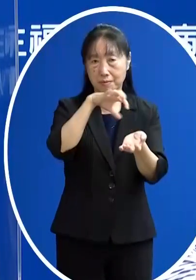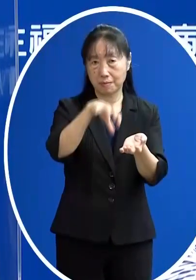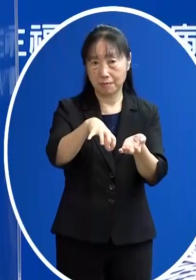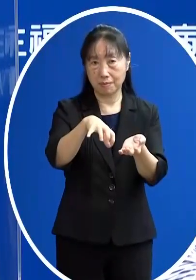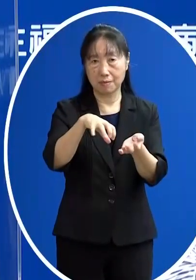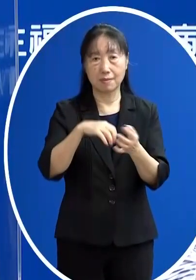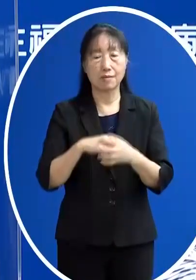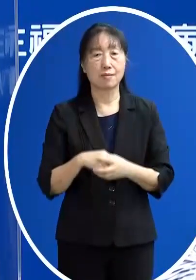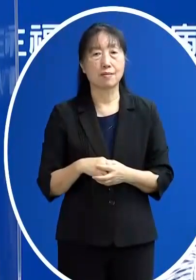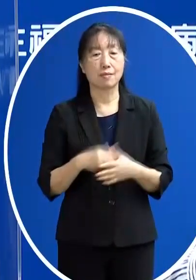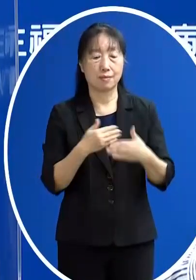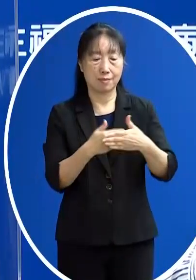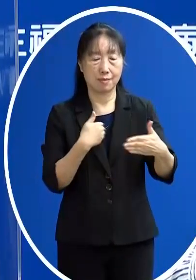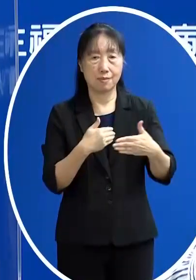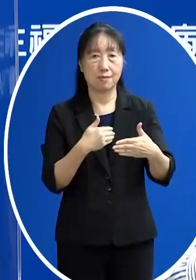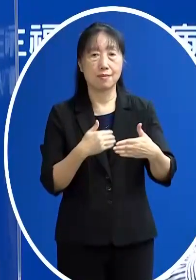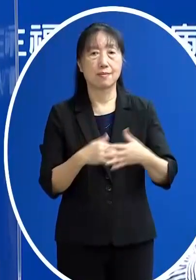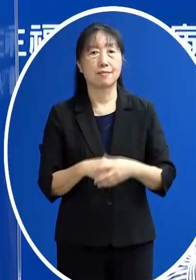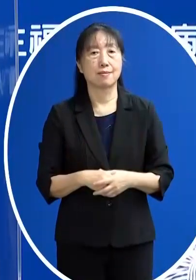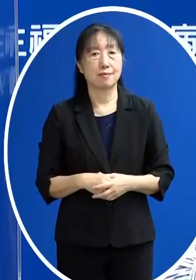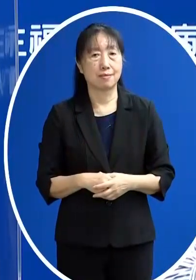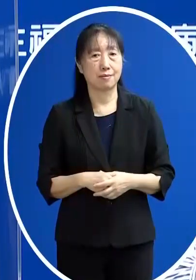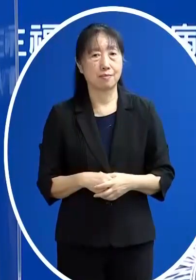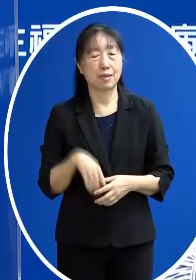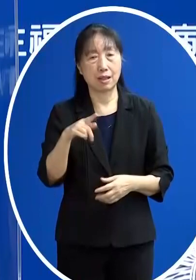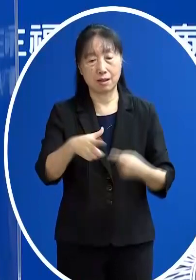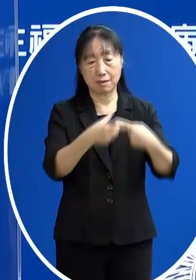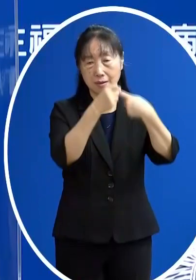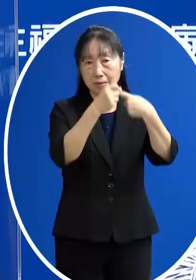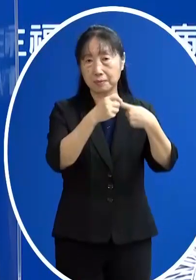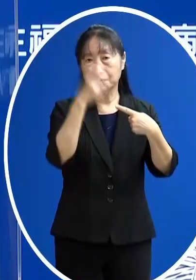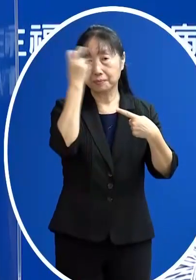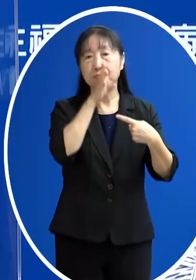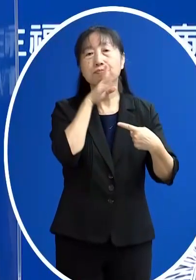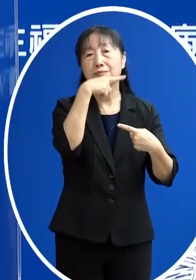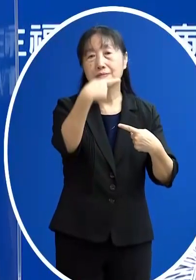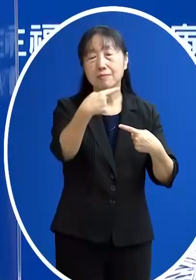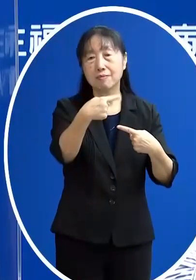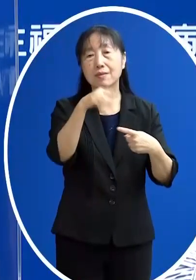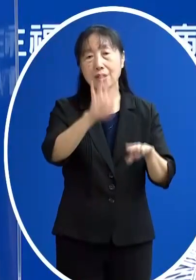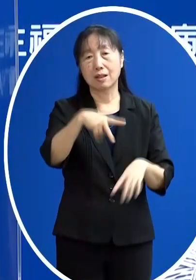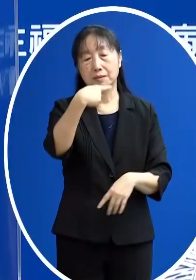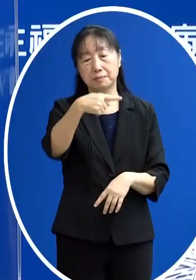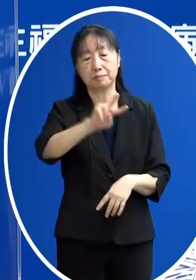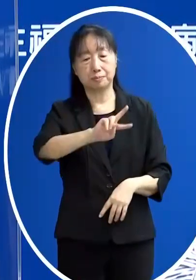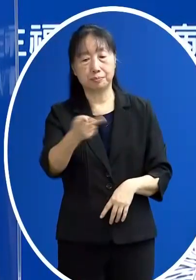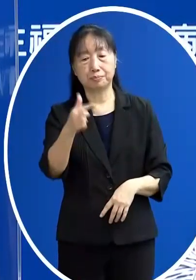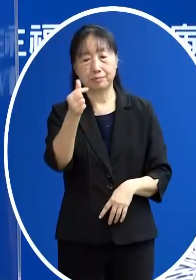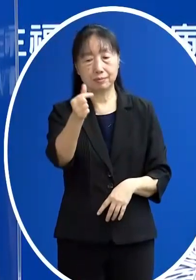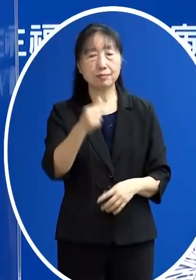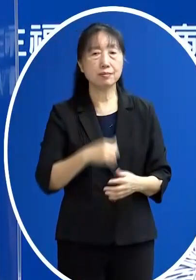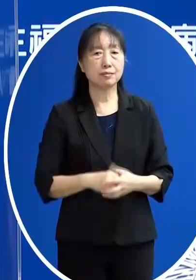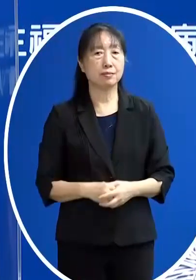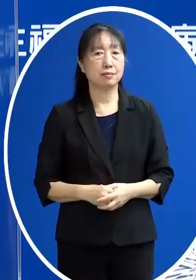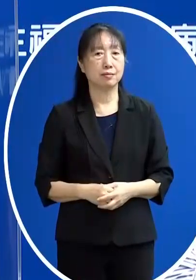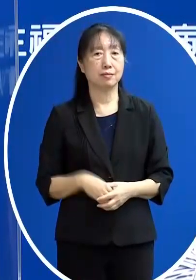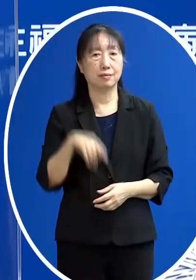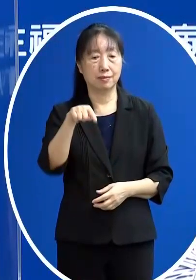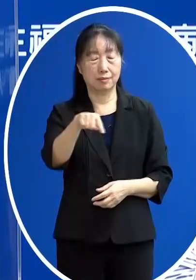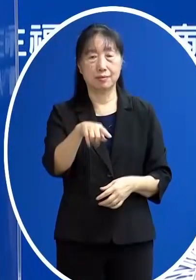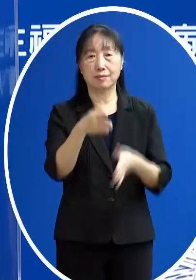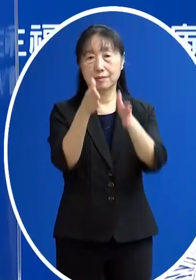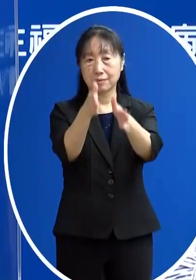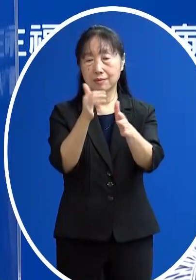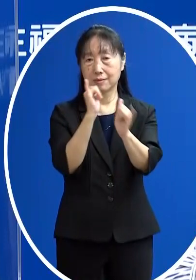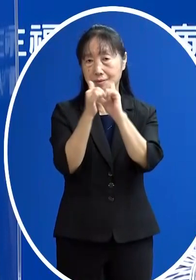面隔离的，好，那也是一采阴，那现在是阴转阳，好，那相对判断也对社